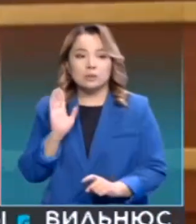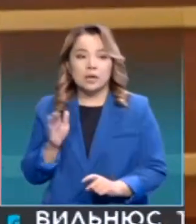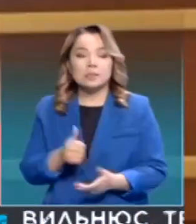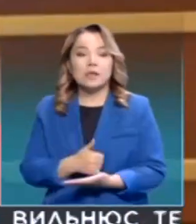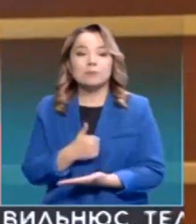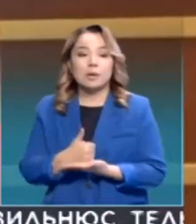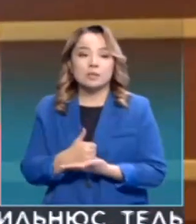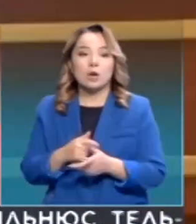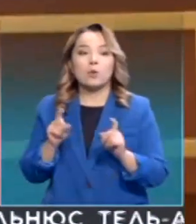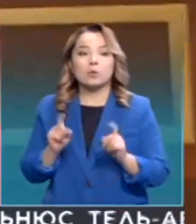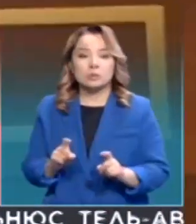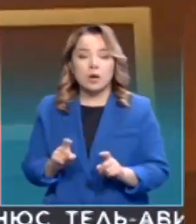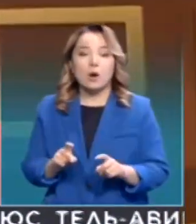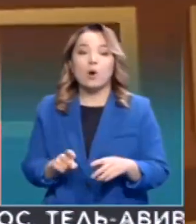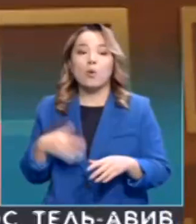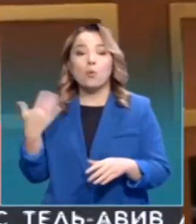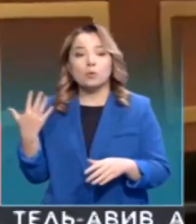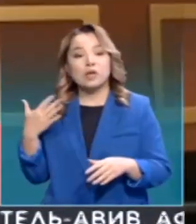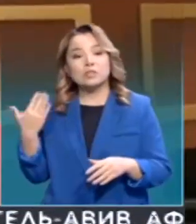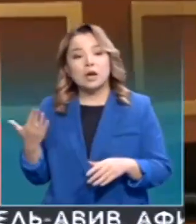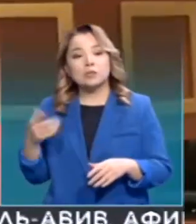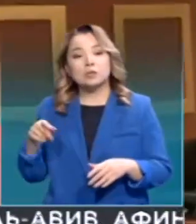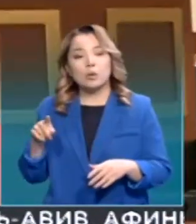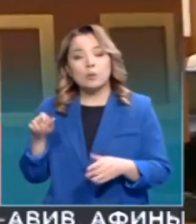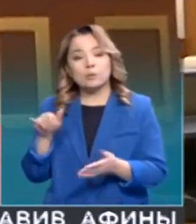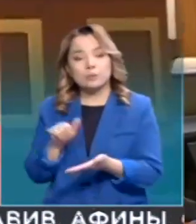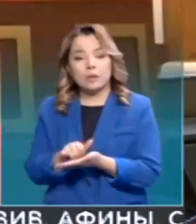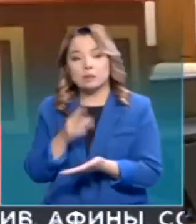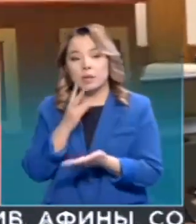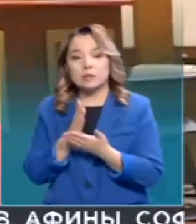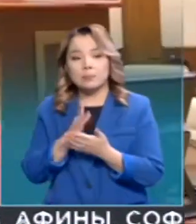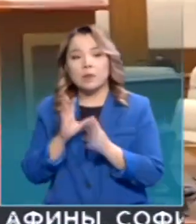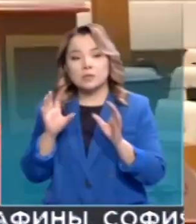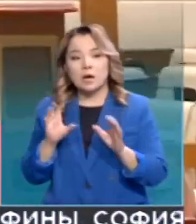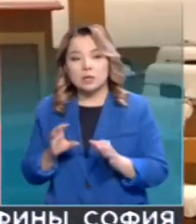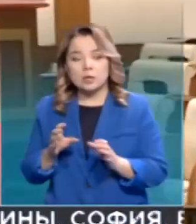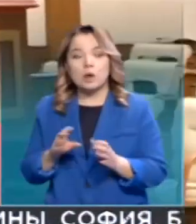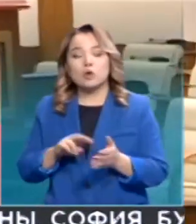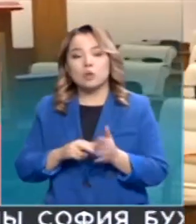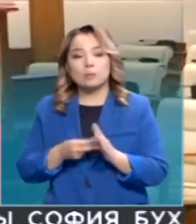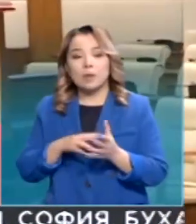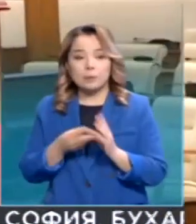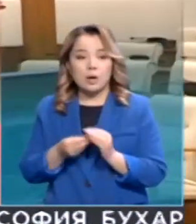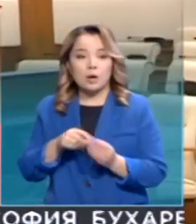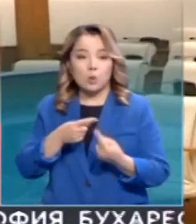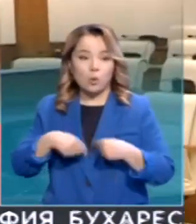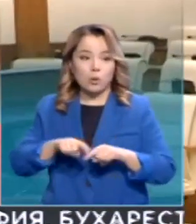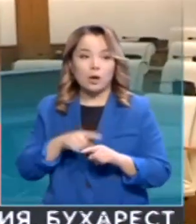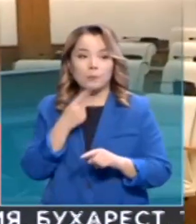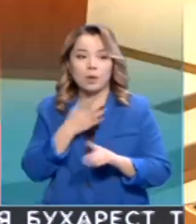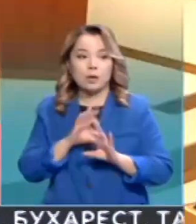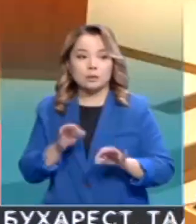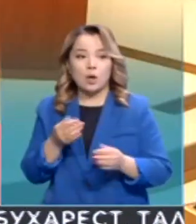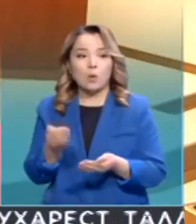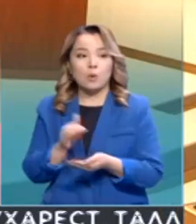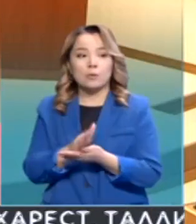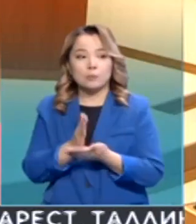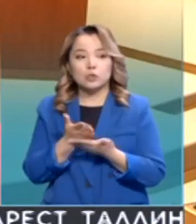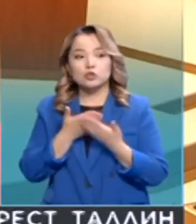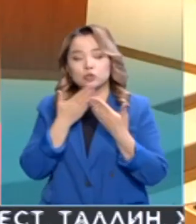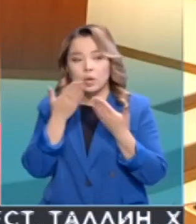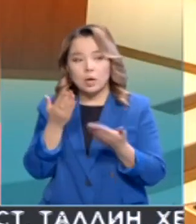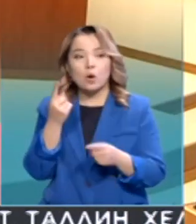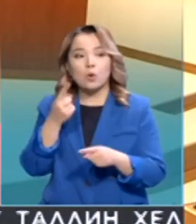Спикер креслосының оң жағына мінбері қойылған, мұнда заң жобасын таныстыруға келген орган өкілі баяндама оқиды, әрі